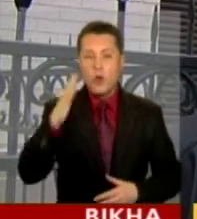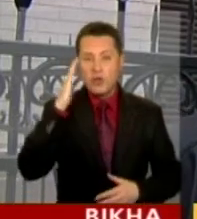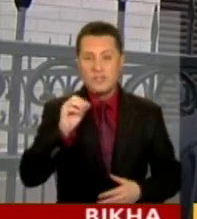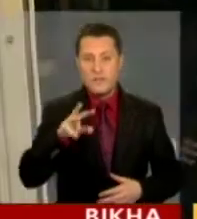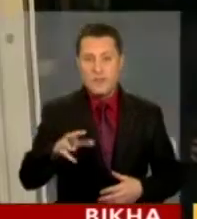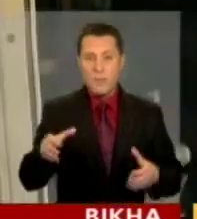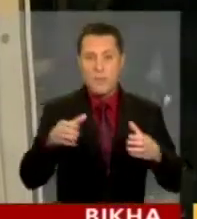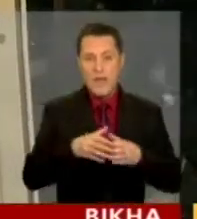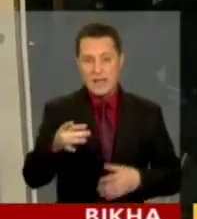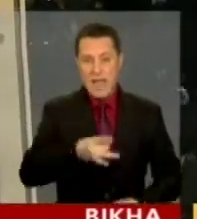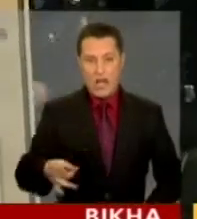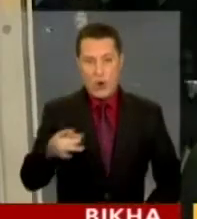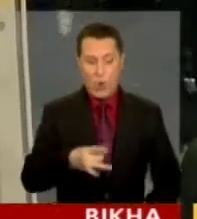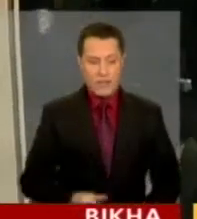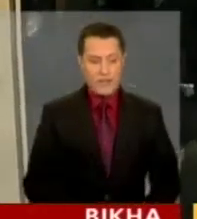партія влади.